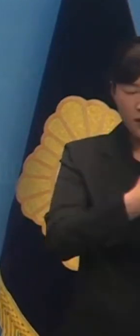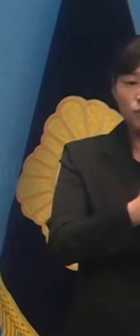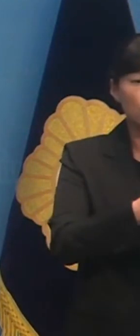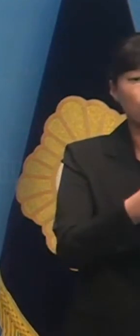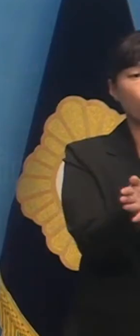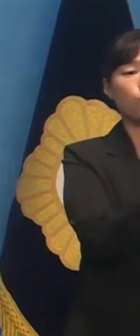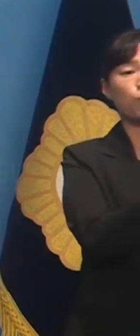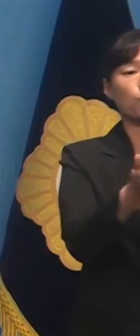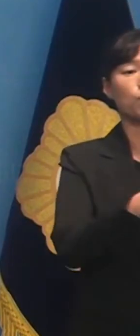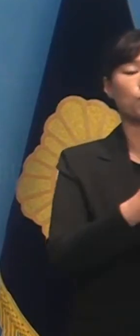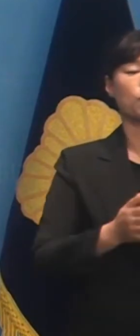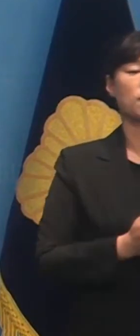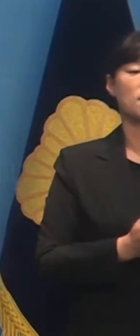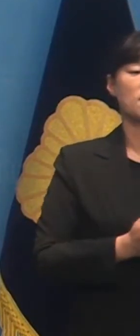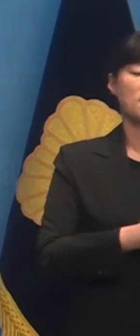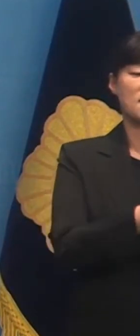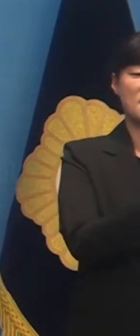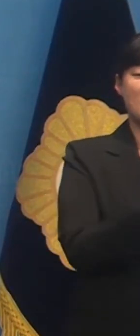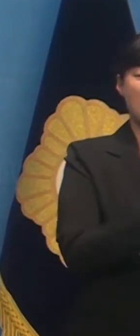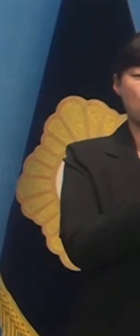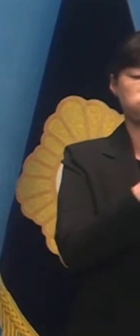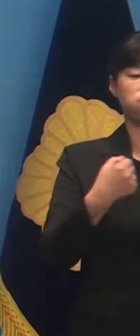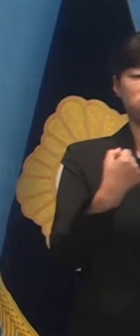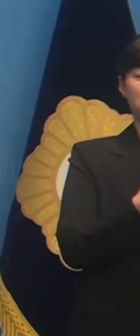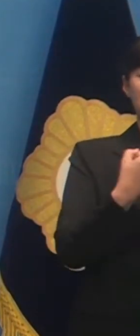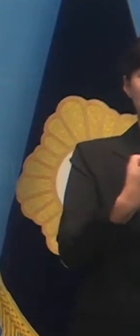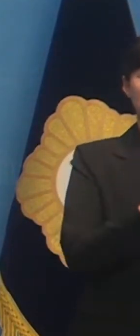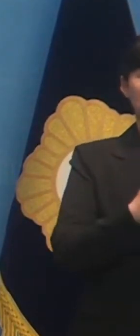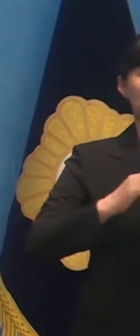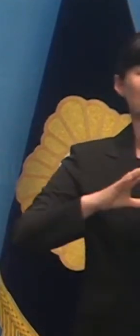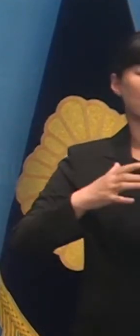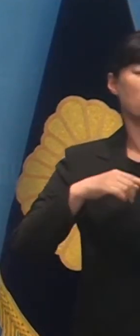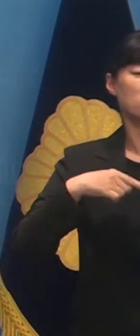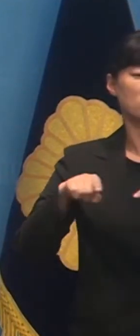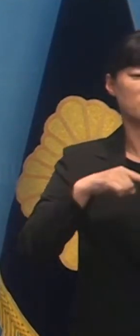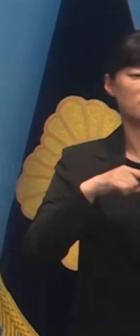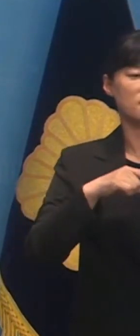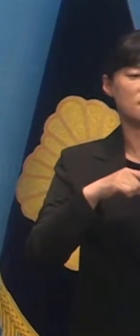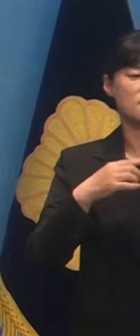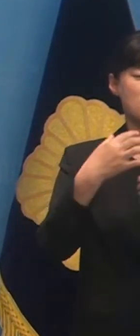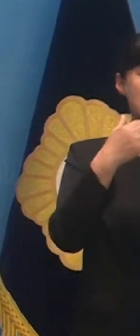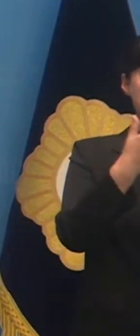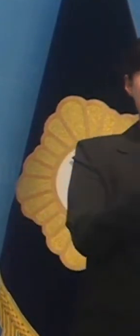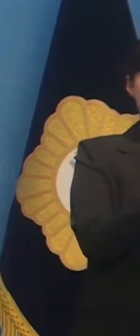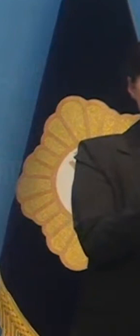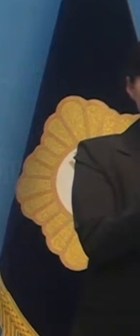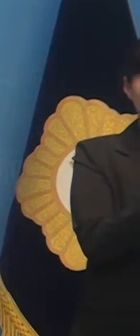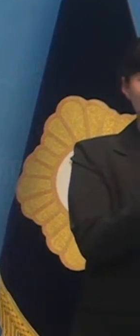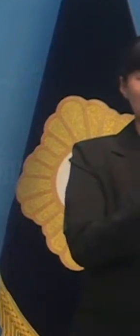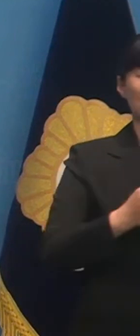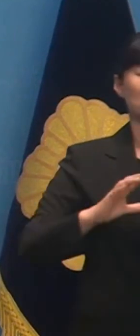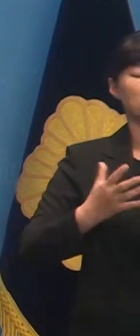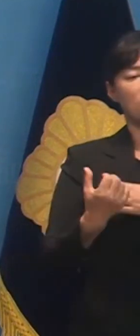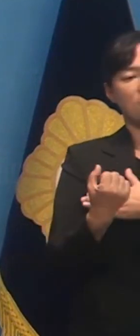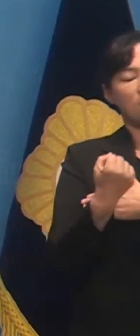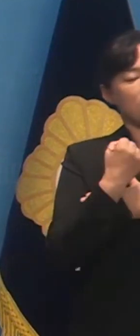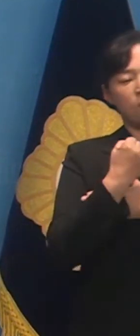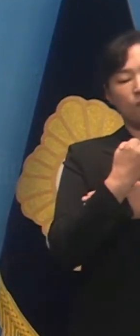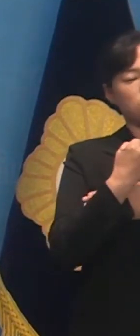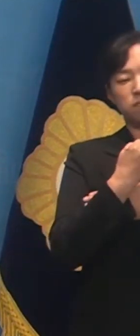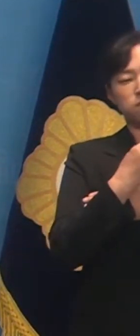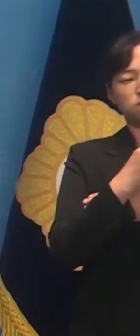대제는커녕 당권 싸움하며 국정 발목 잡는 국민의힘 구제불능입니다.